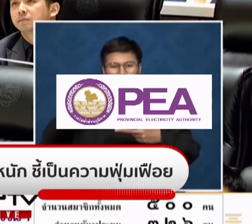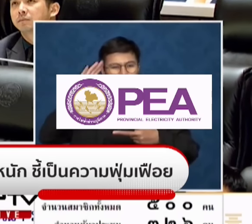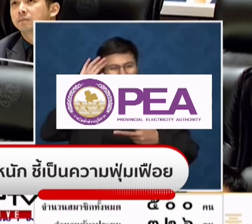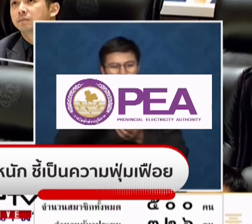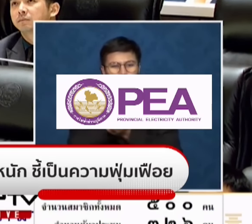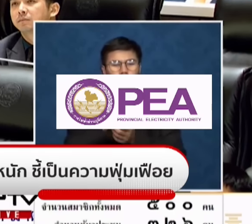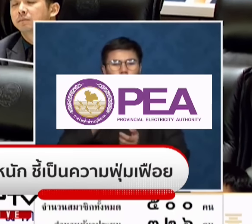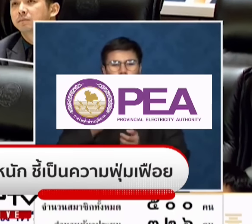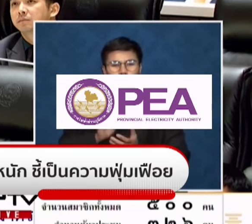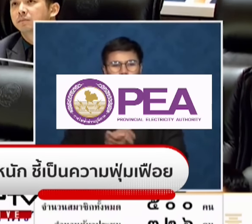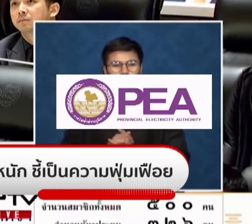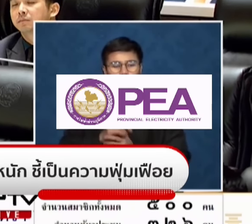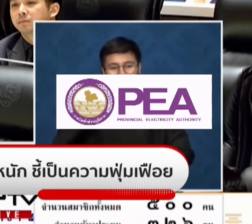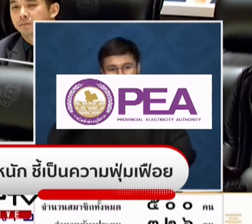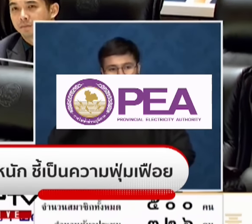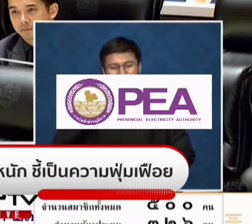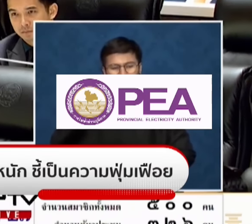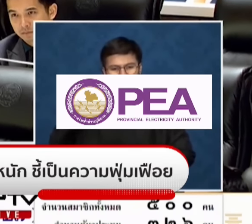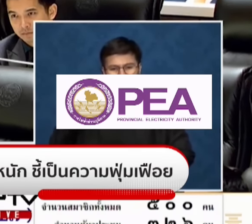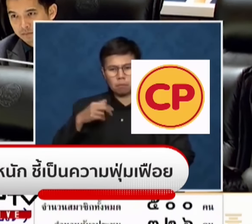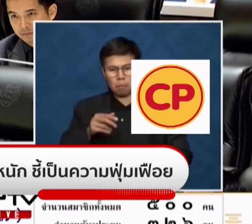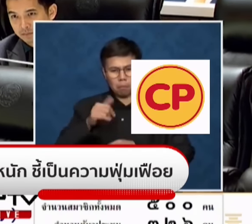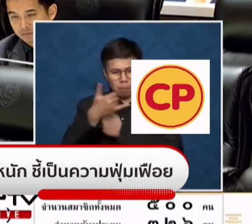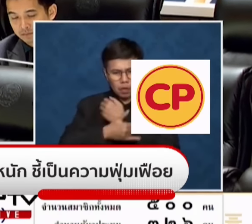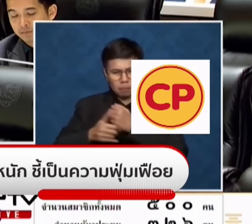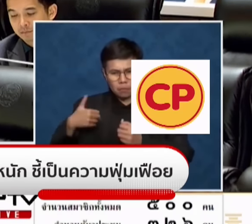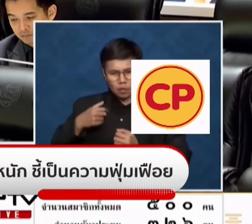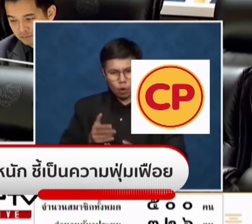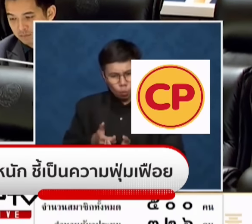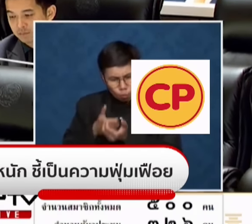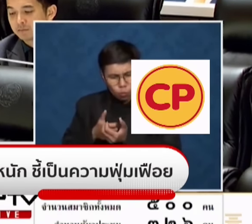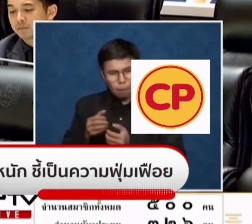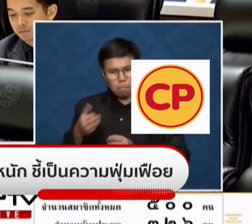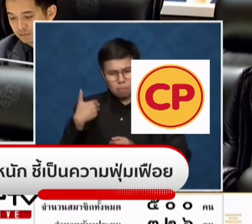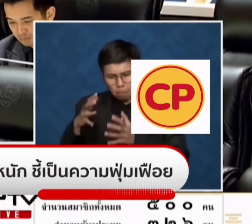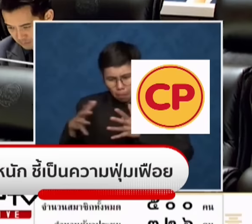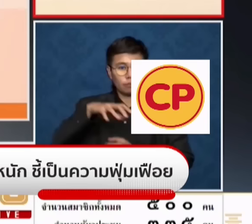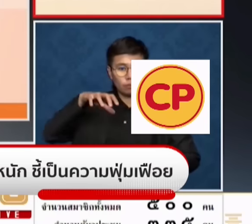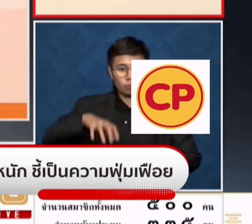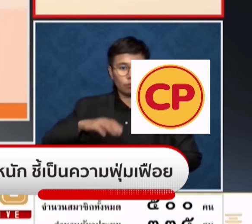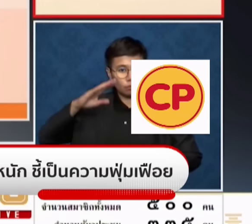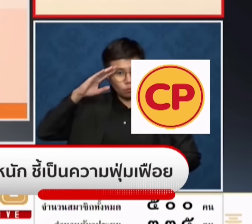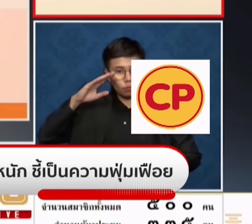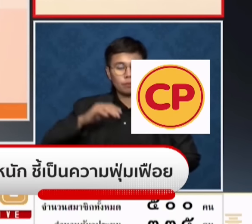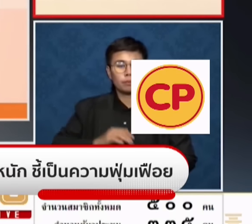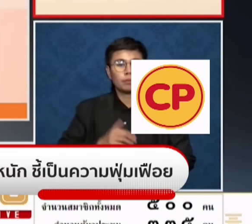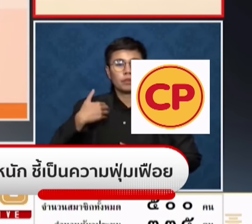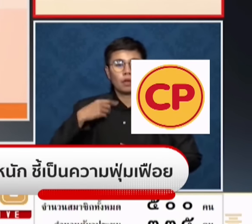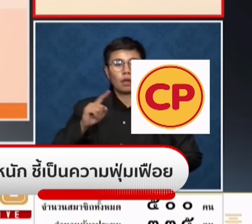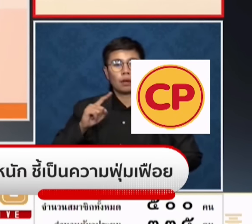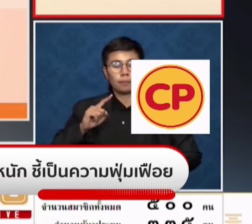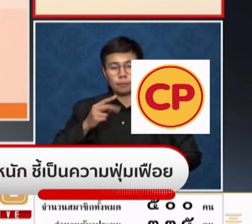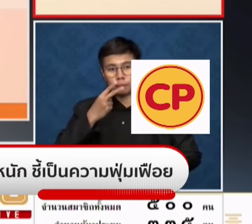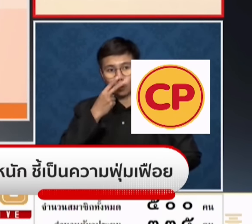คยเห็นสถิติชี้วัดตัวไหนบอกว่าประเทศที่ถือครองอาวุธมากมีปืนมากๆจะทำให้บ้านเมืองสงบสุขได้มากกว่า หากเราดูจากตัวชี้วัดจะเห็น